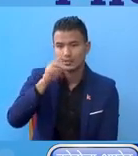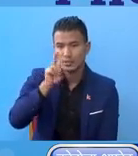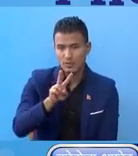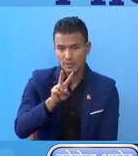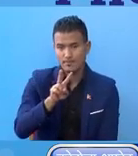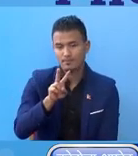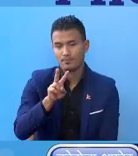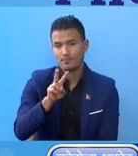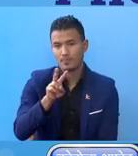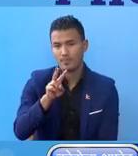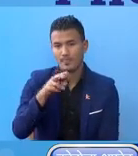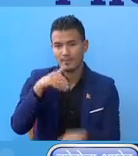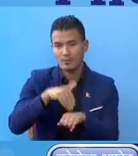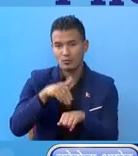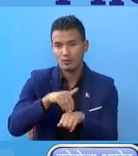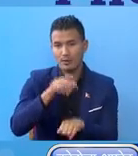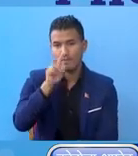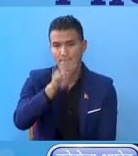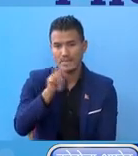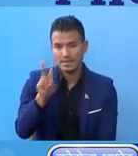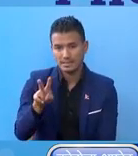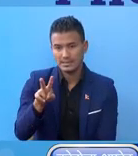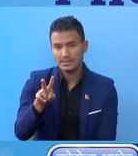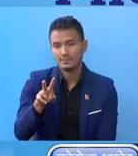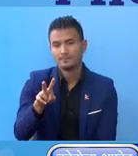2, प्युठानमा 22,